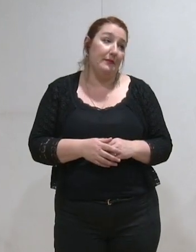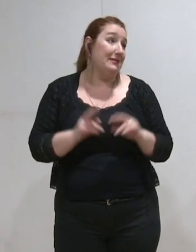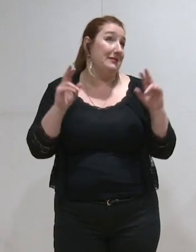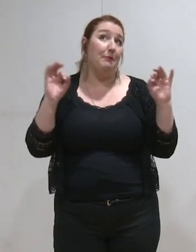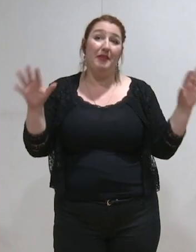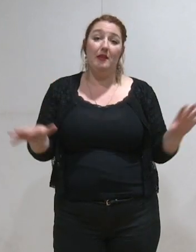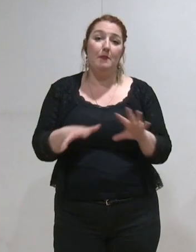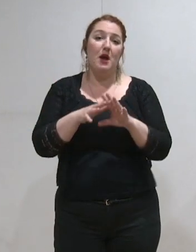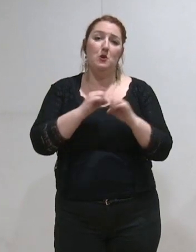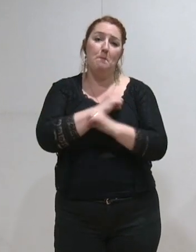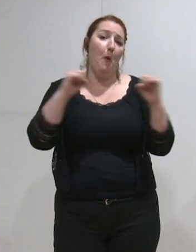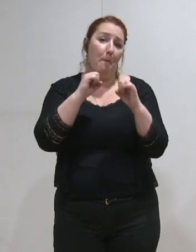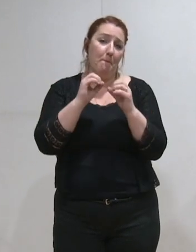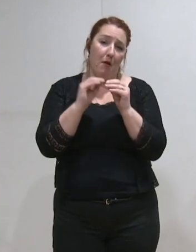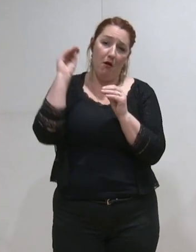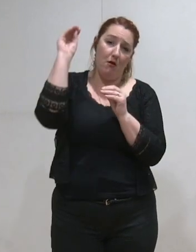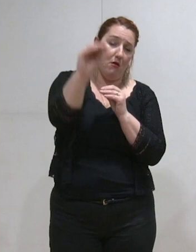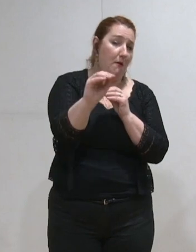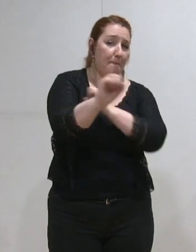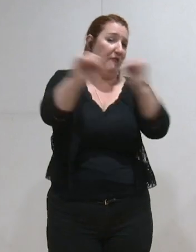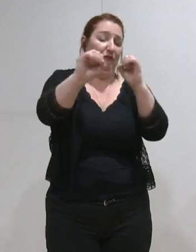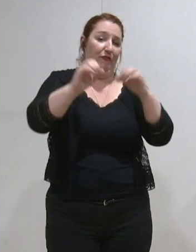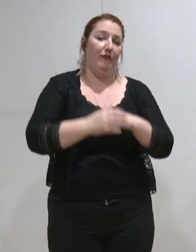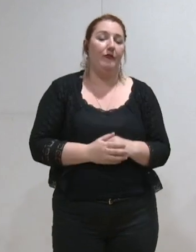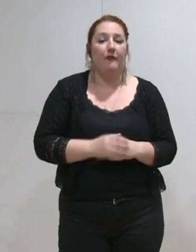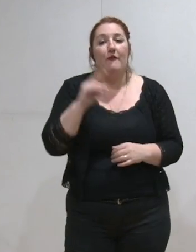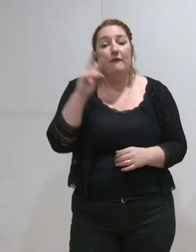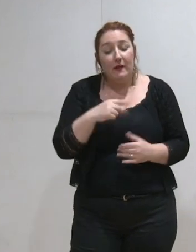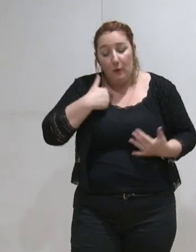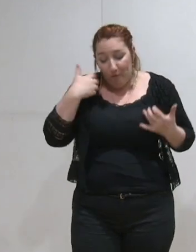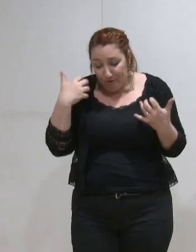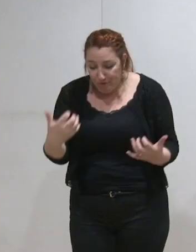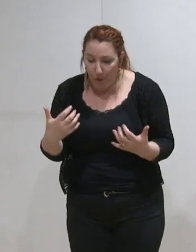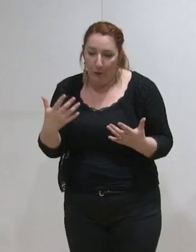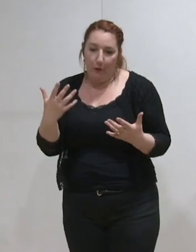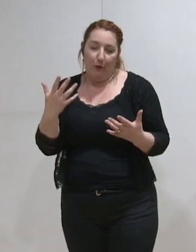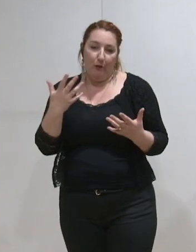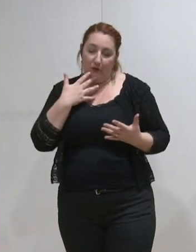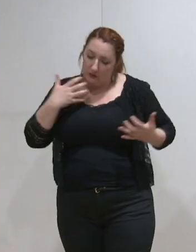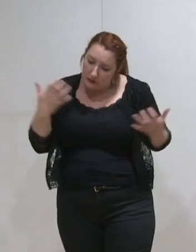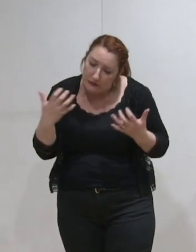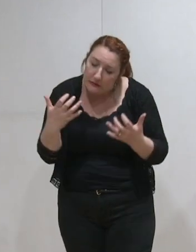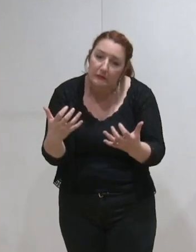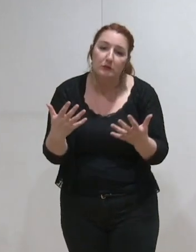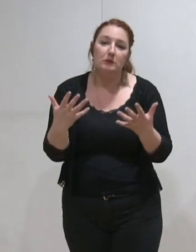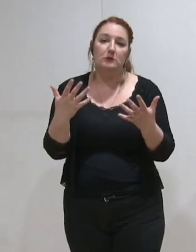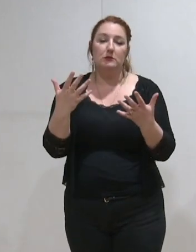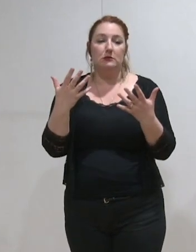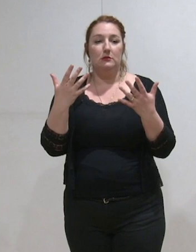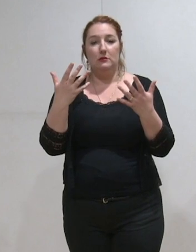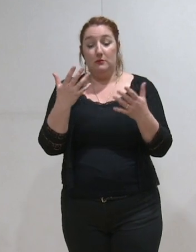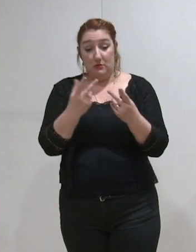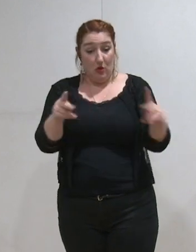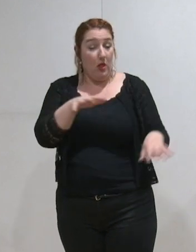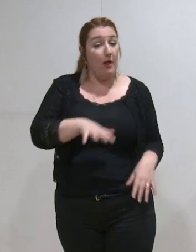une attention un souhait une volonté une détermination que puisse se construire dans la